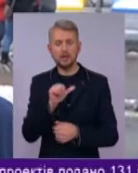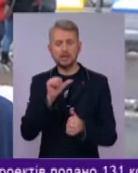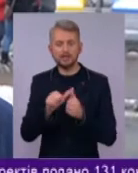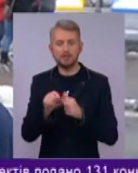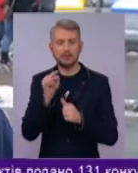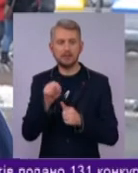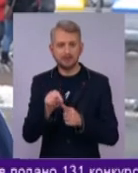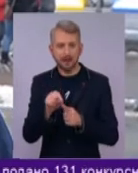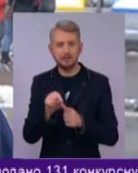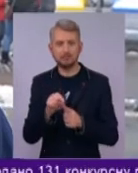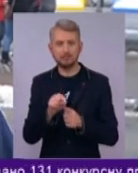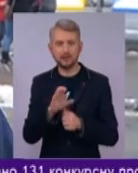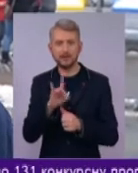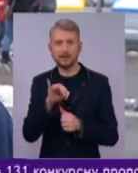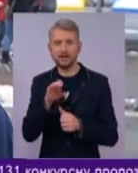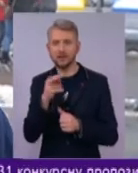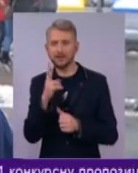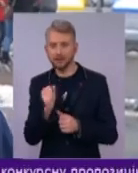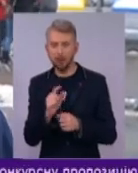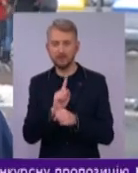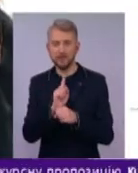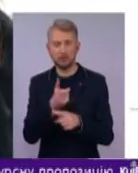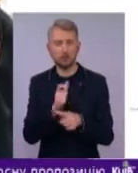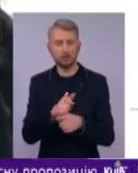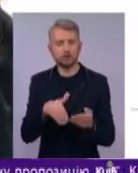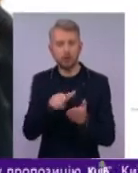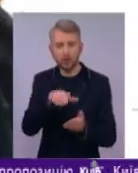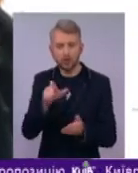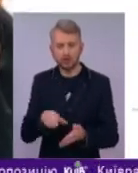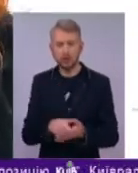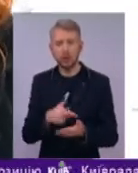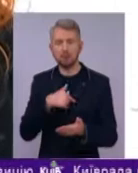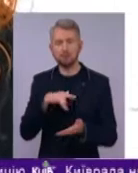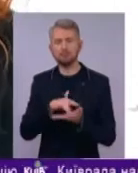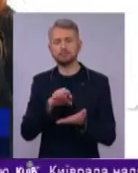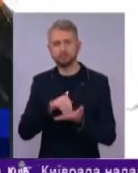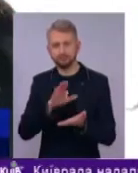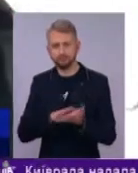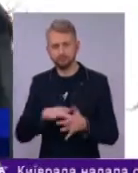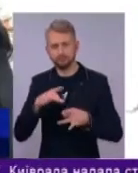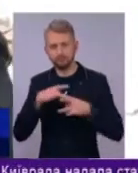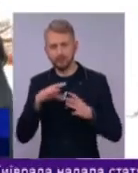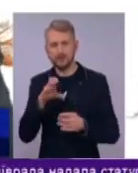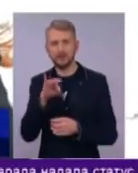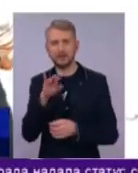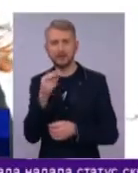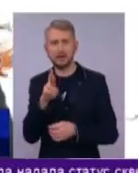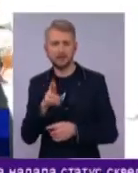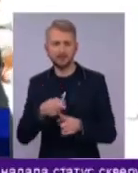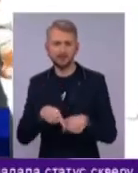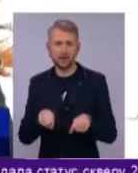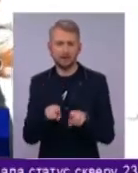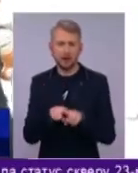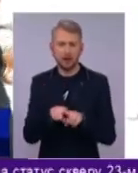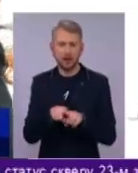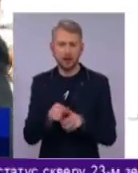ця стрітинська свічка дуже допомагає людям. Справляємо стрітення. Це, знаєте, так, до